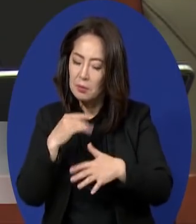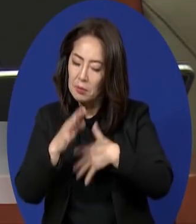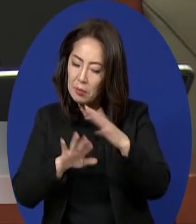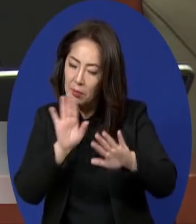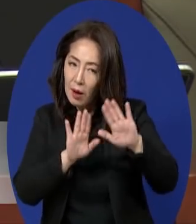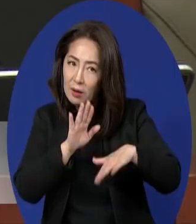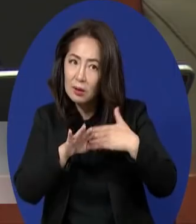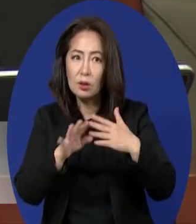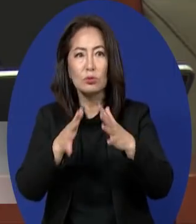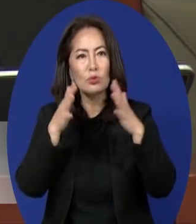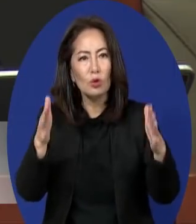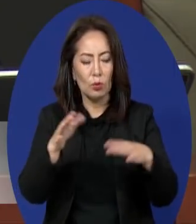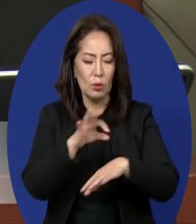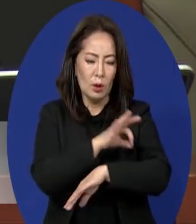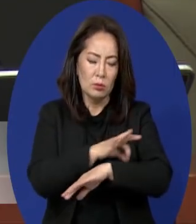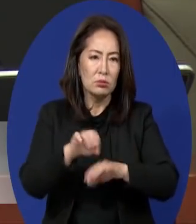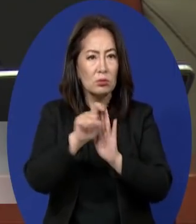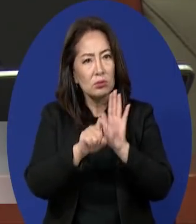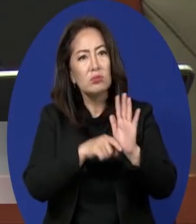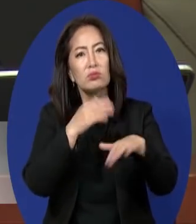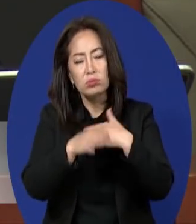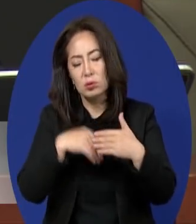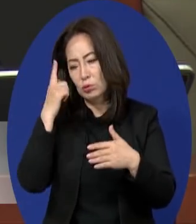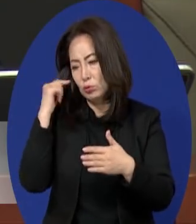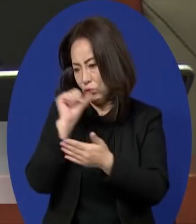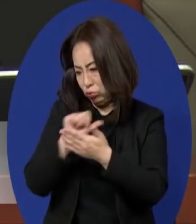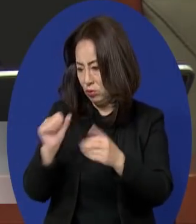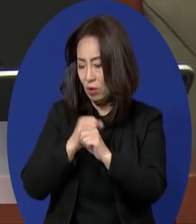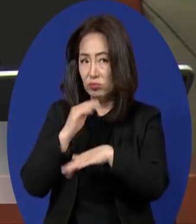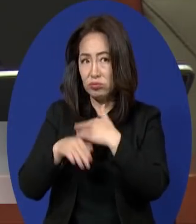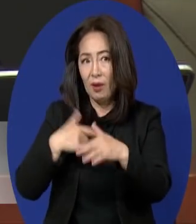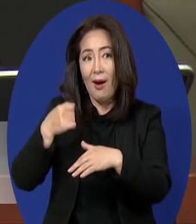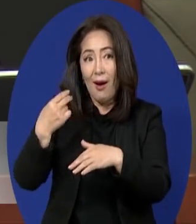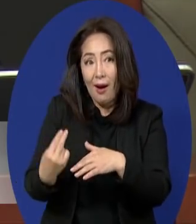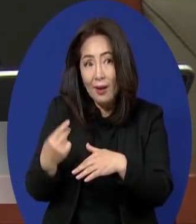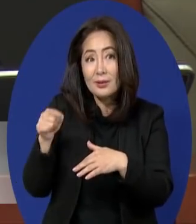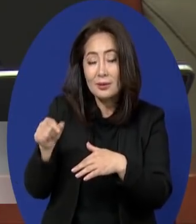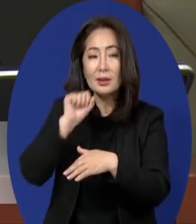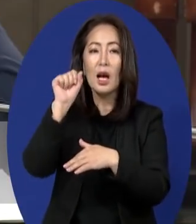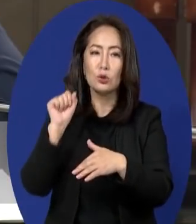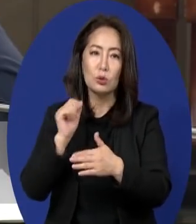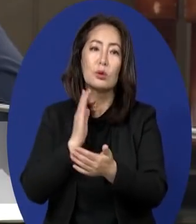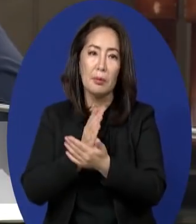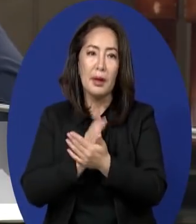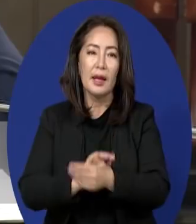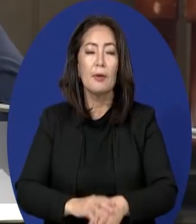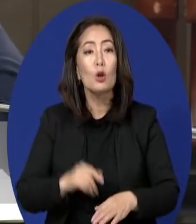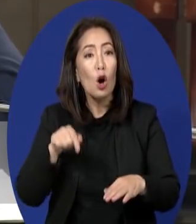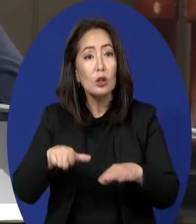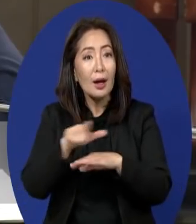томоохон стратегийн төсөл өдрүүд итгээл энгийн өдөр тутмын ажлууд дээр гацж байгаа, орхиж байгаа асуудлууд байгаа. Одоо